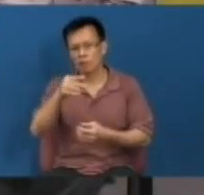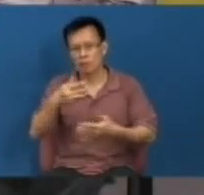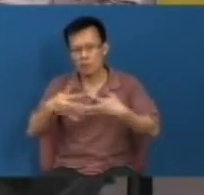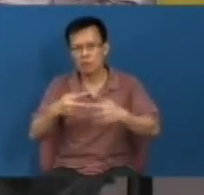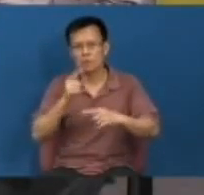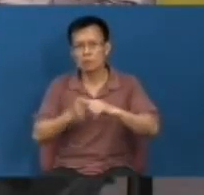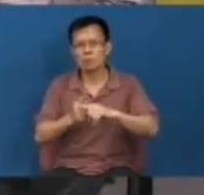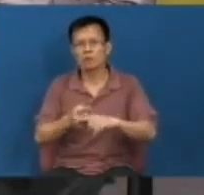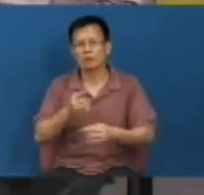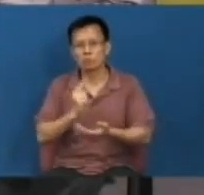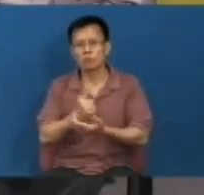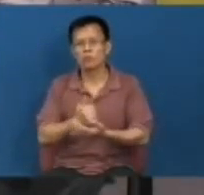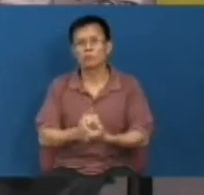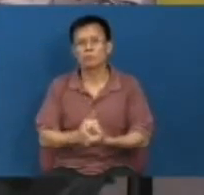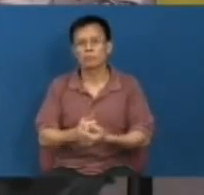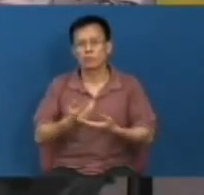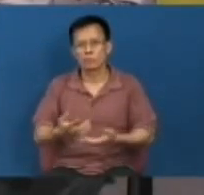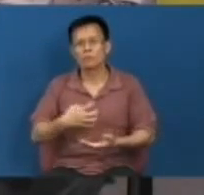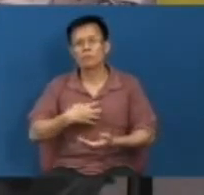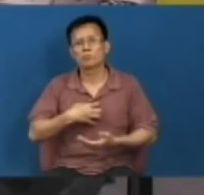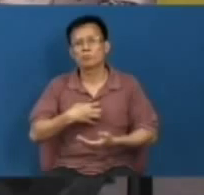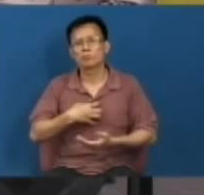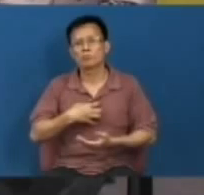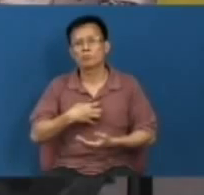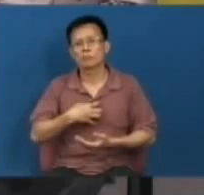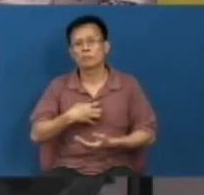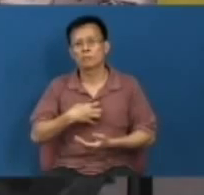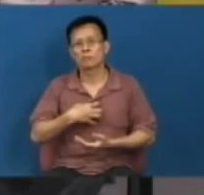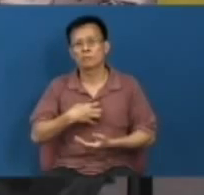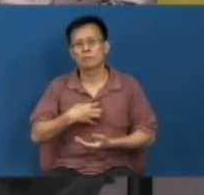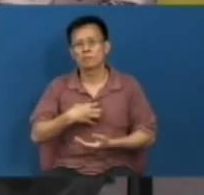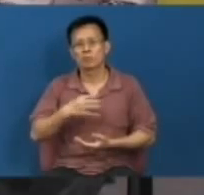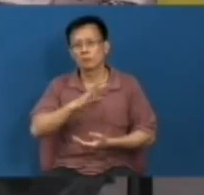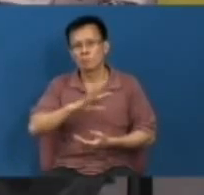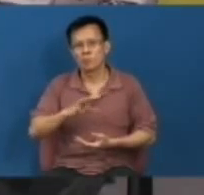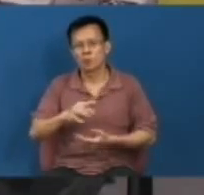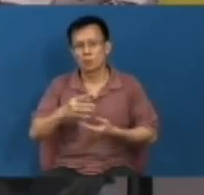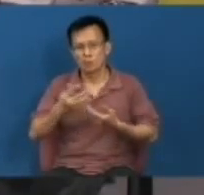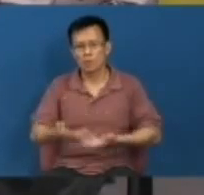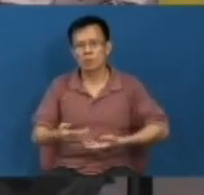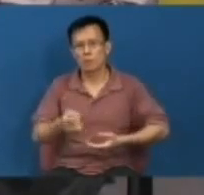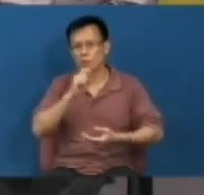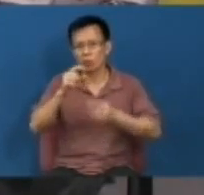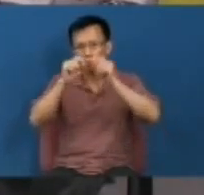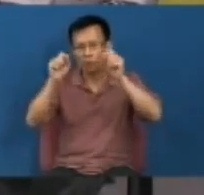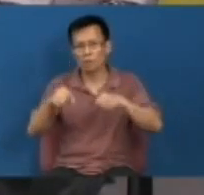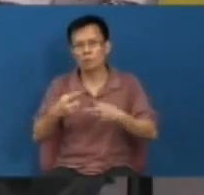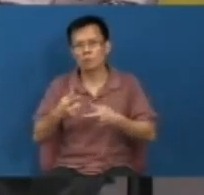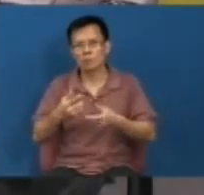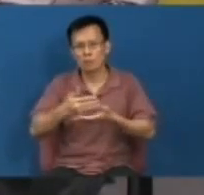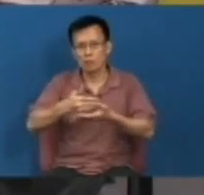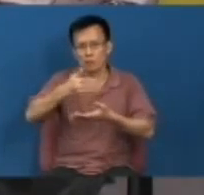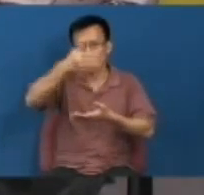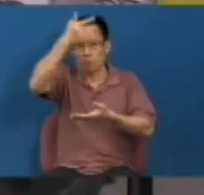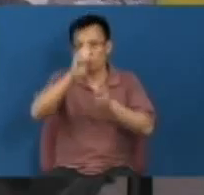咁樣先重要嘅。係咁，我覺得係由於而家仲有一個問題就係樓價不斷嘅